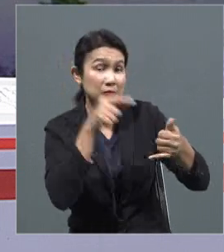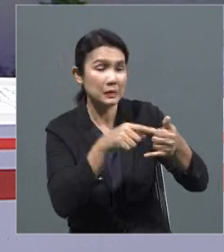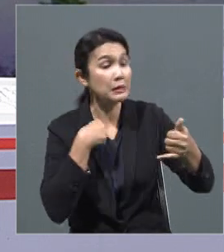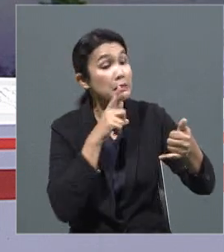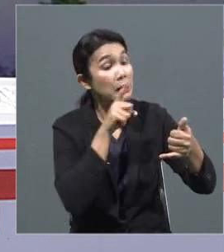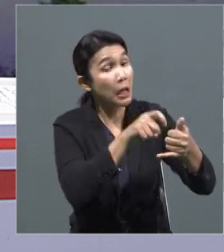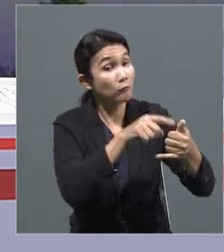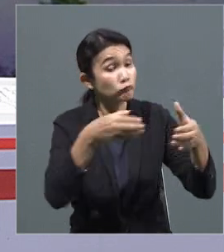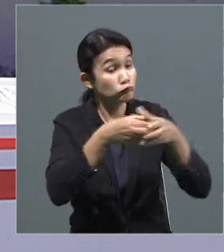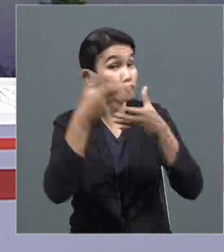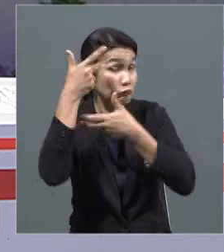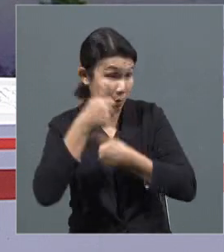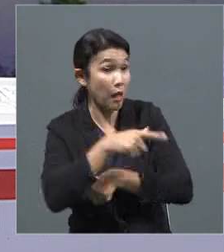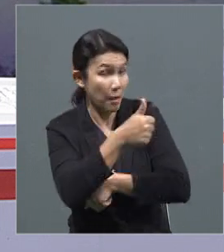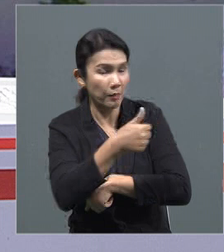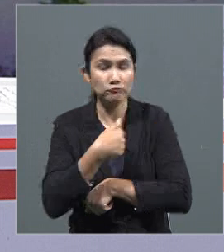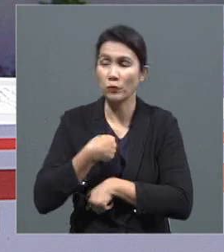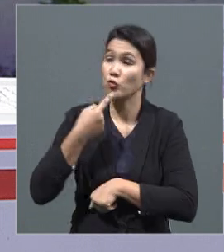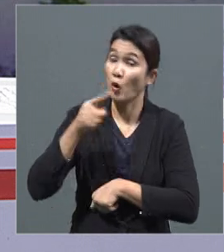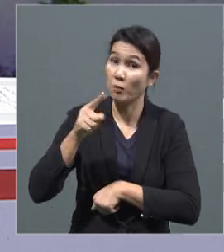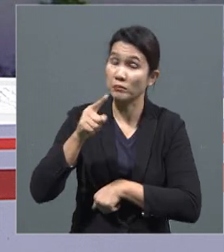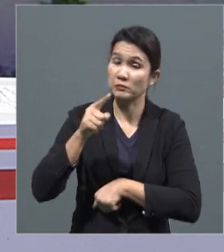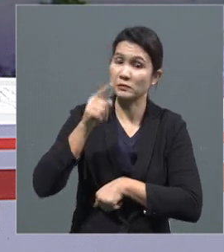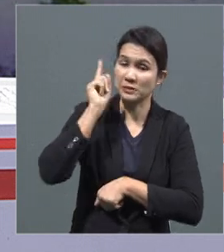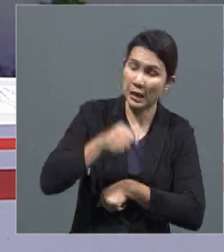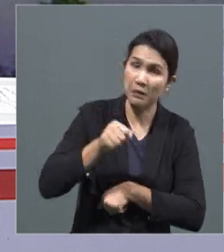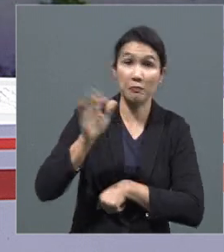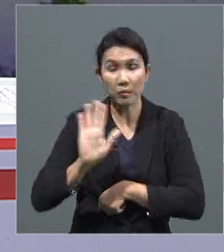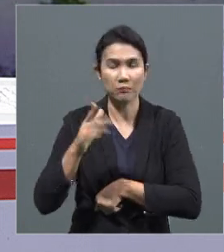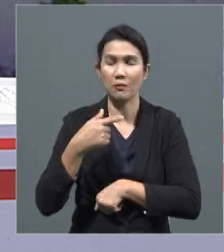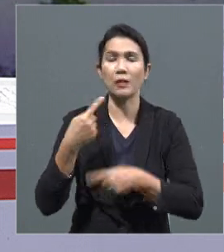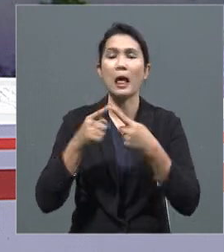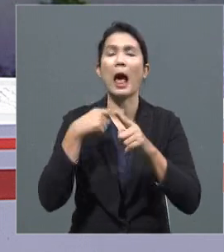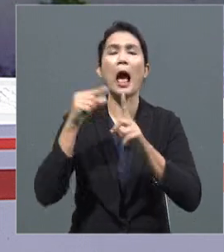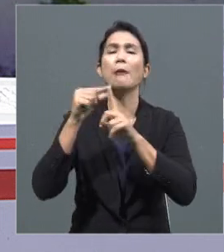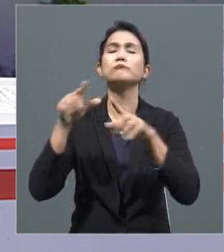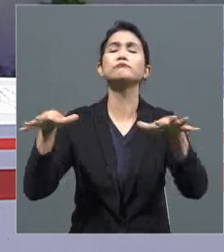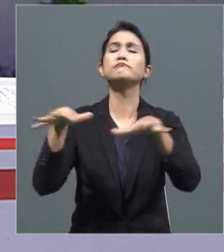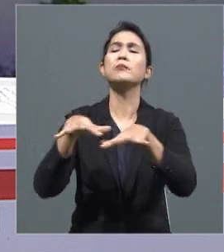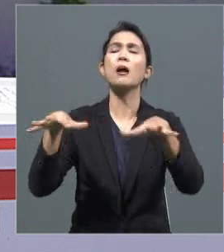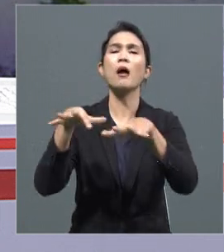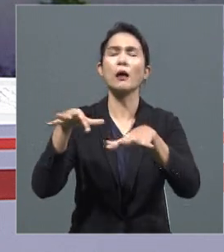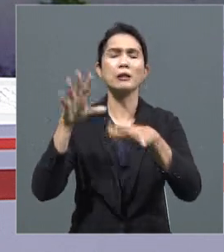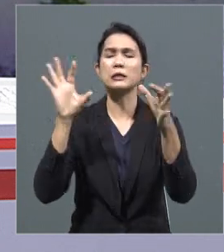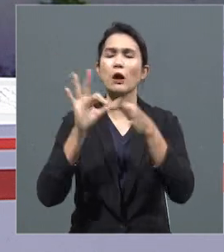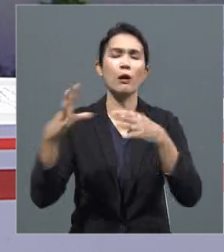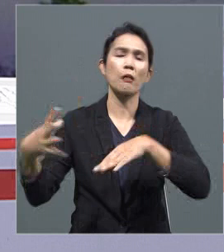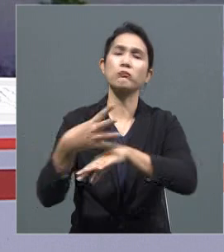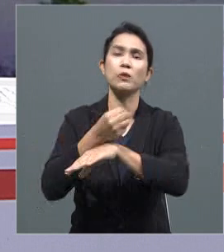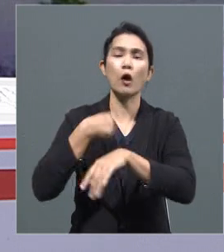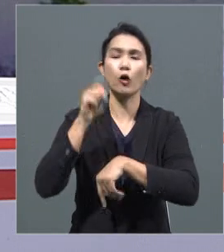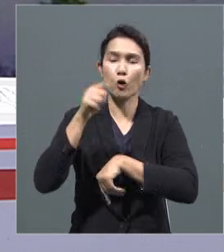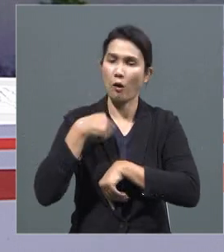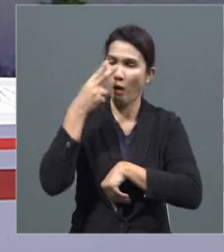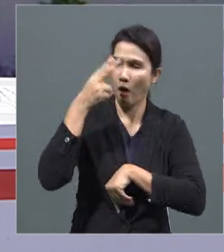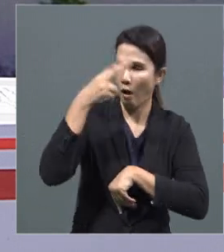าสเข้าร่วมไหมคุณทักษิณเนี่ยไม่ได้ตอบว่า yes หรือ no แต่คุณทักษิณบอกว่าเป็นเรื่องธรรมดาเป็นเรื่องปกติทั่วไปในทางการเมืองที่จะต้องแสวงห